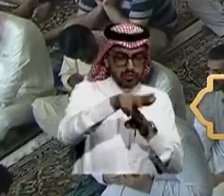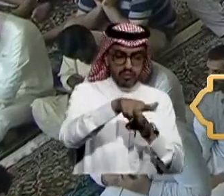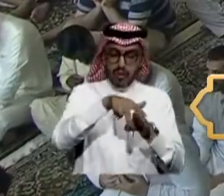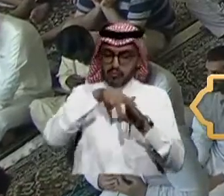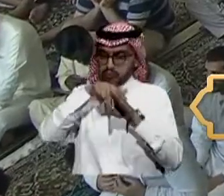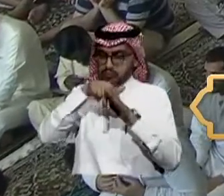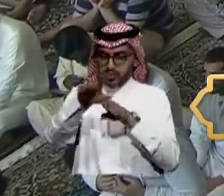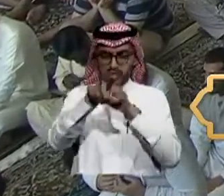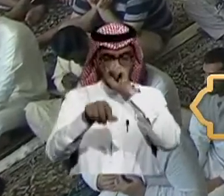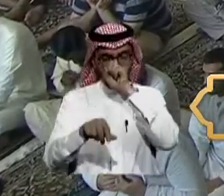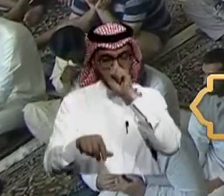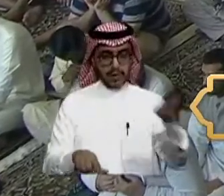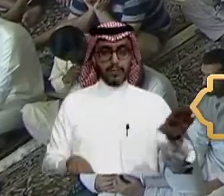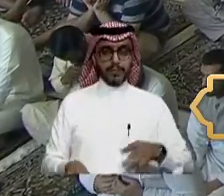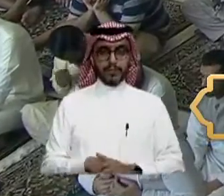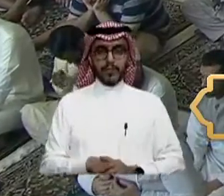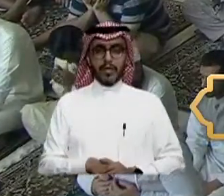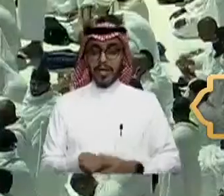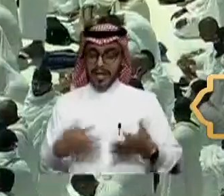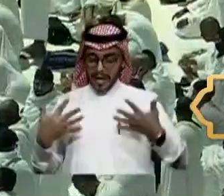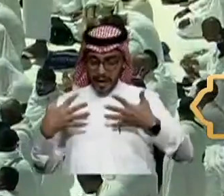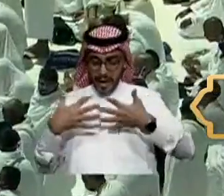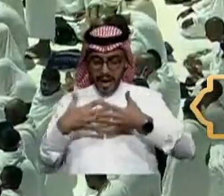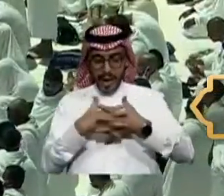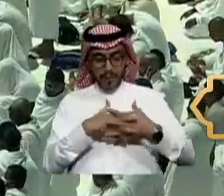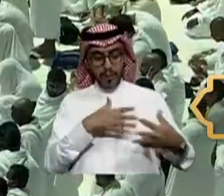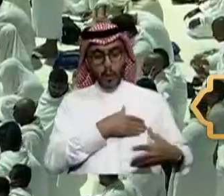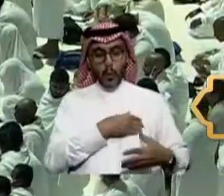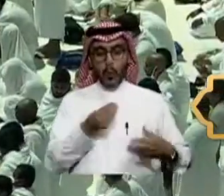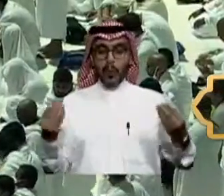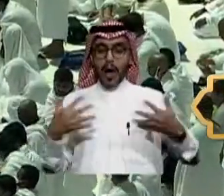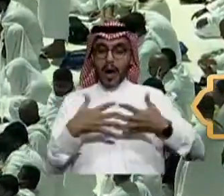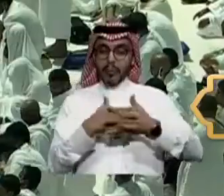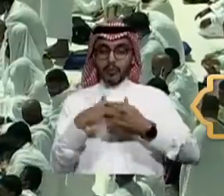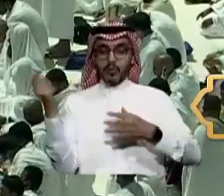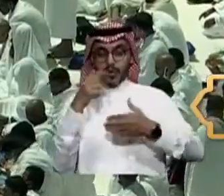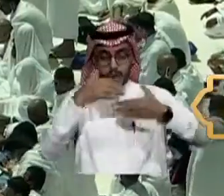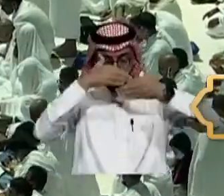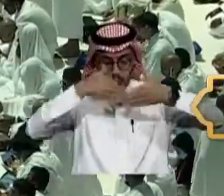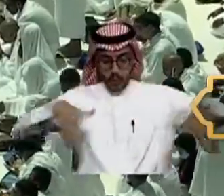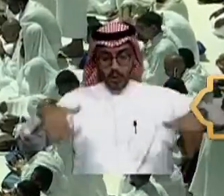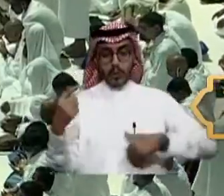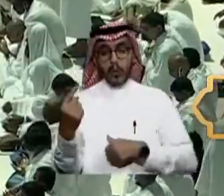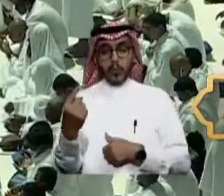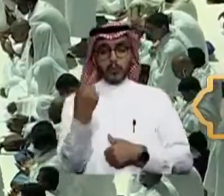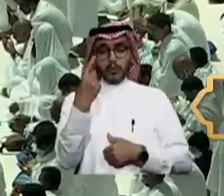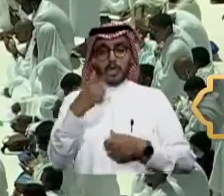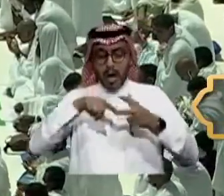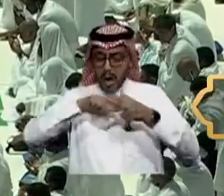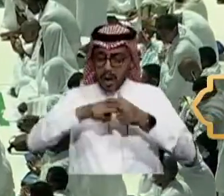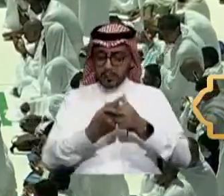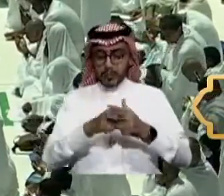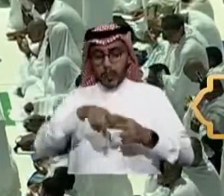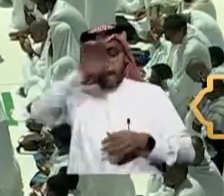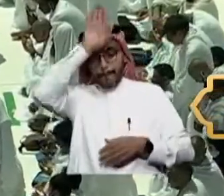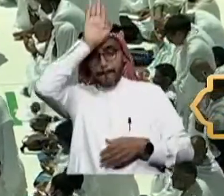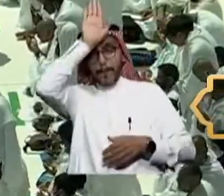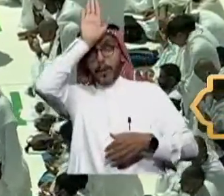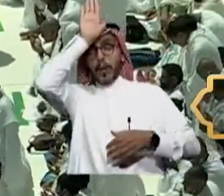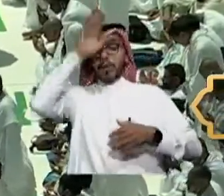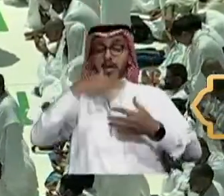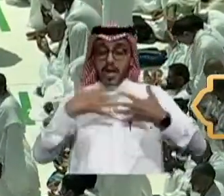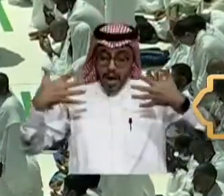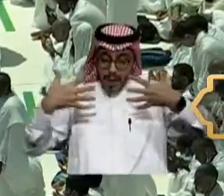الطغاه والمفسدين والف بين قلوب المسلمين ووحد صفوفهم واصلح قادتهم